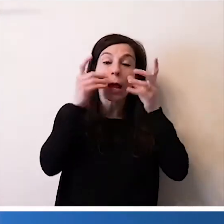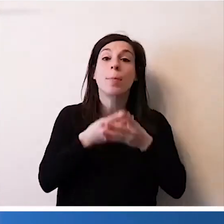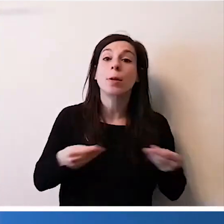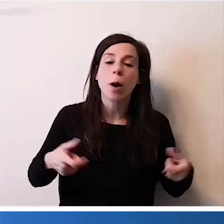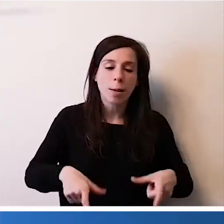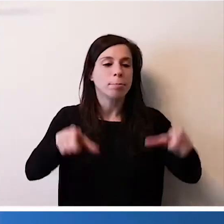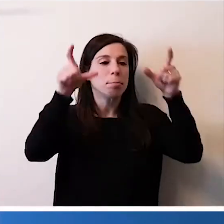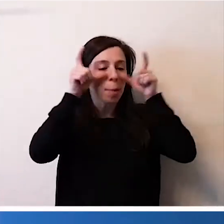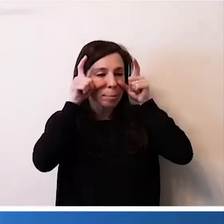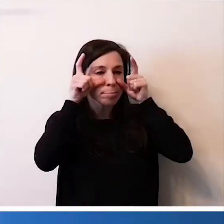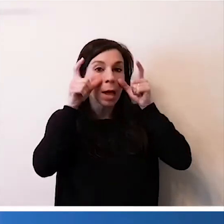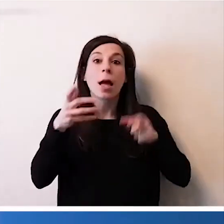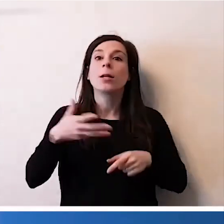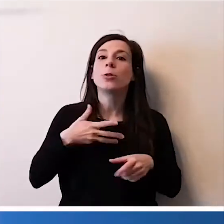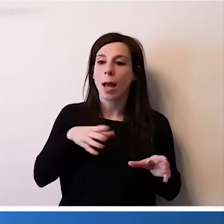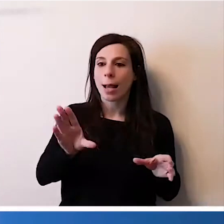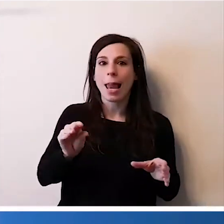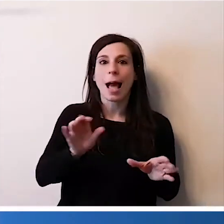il traffico.